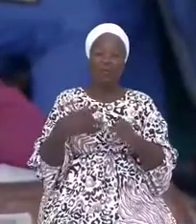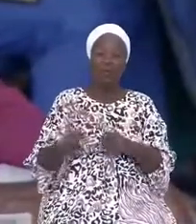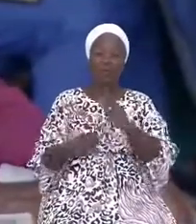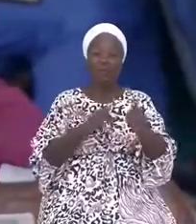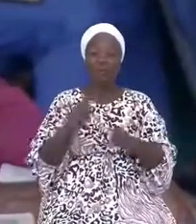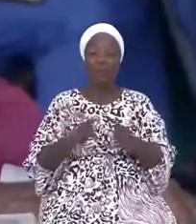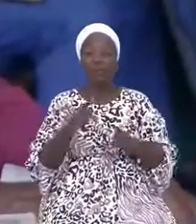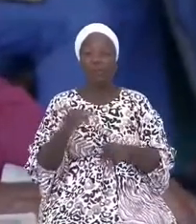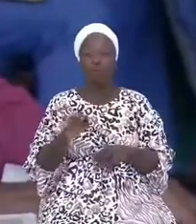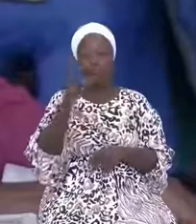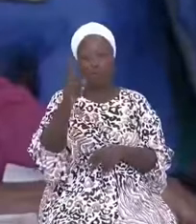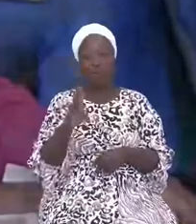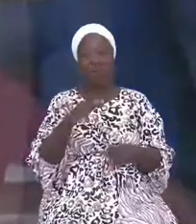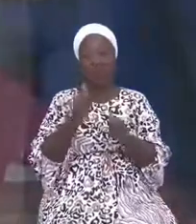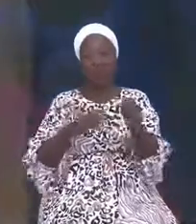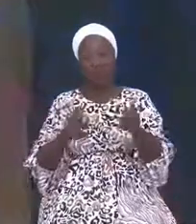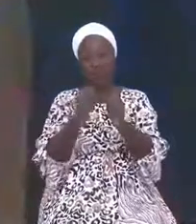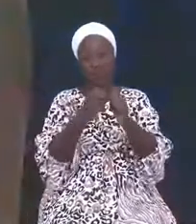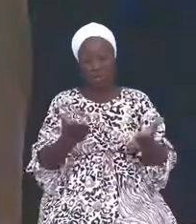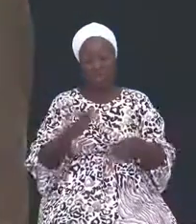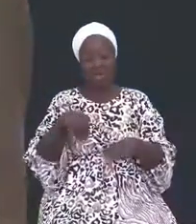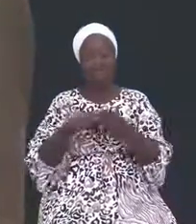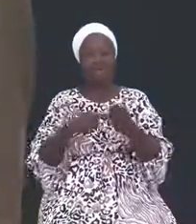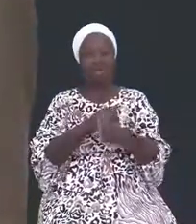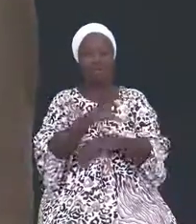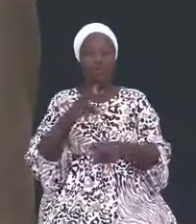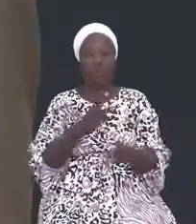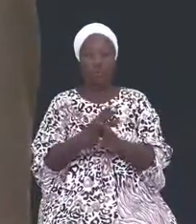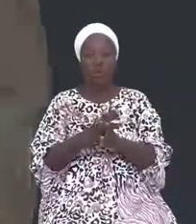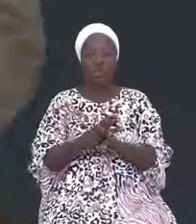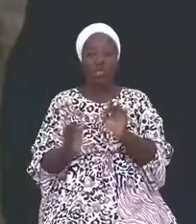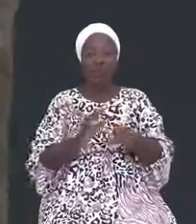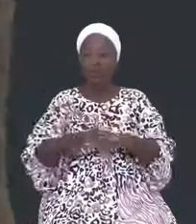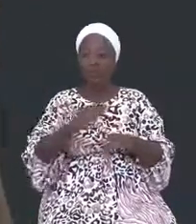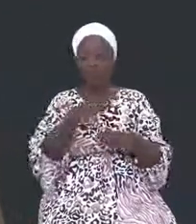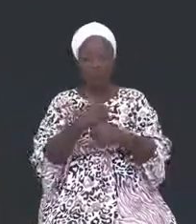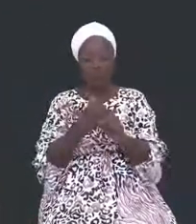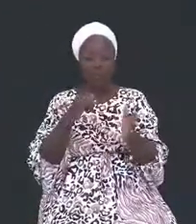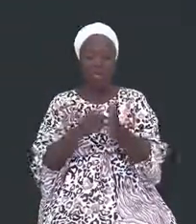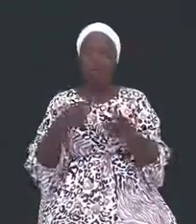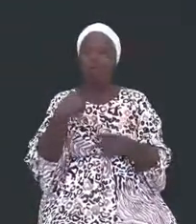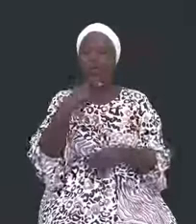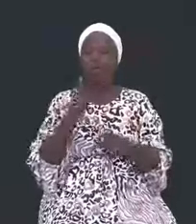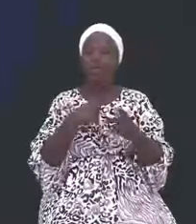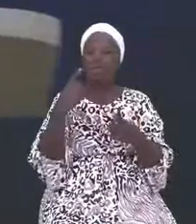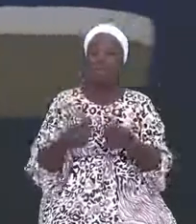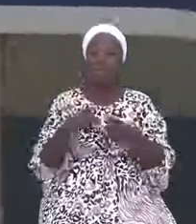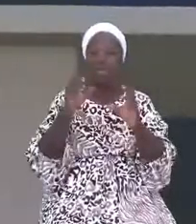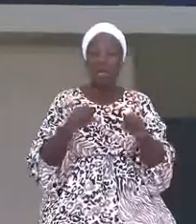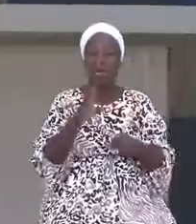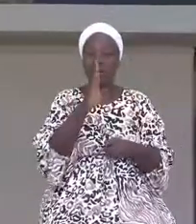tout ici dans ce monde, s'ils ne réussissent pas, qui peut donc être